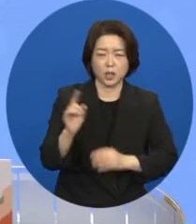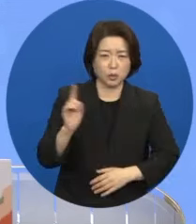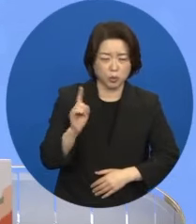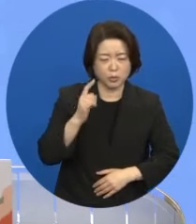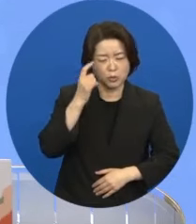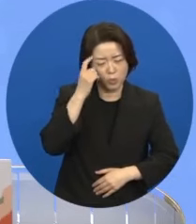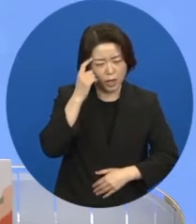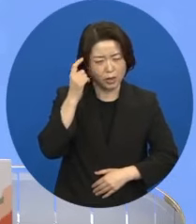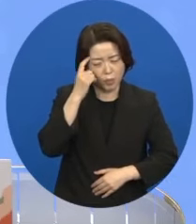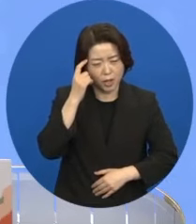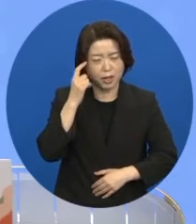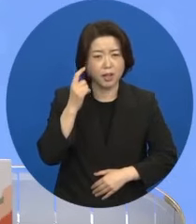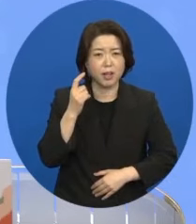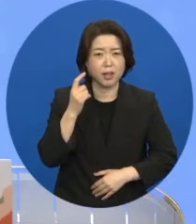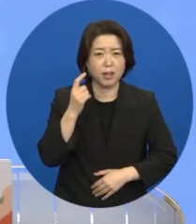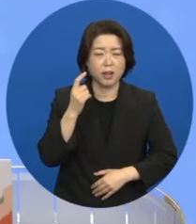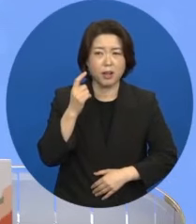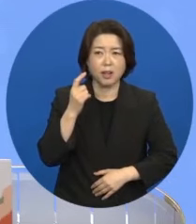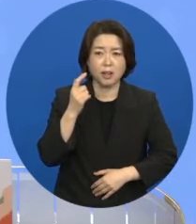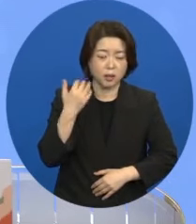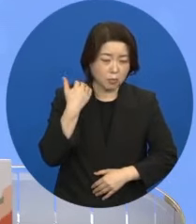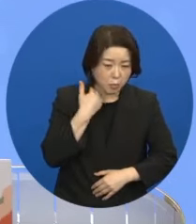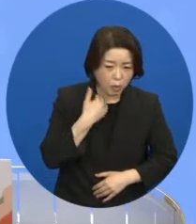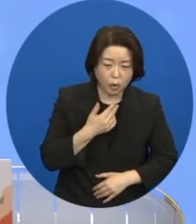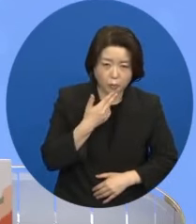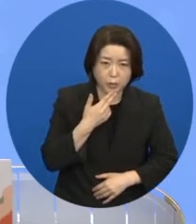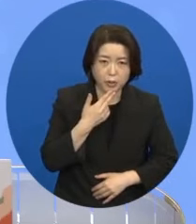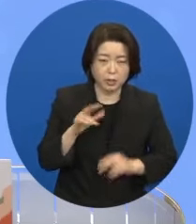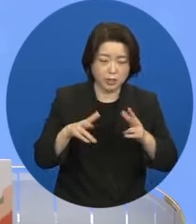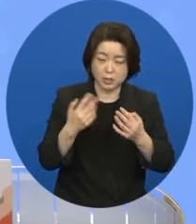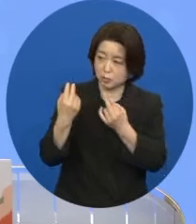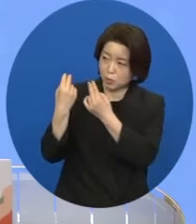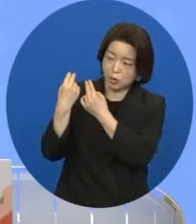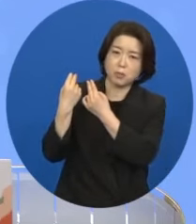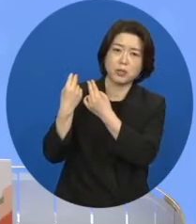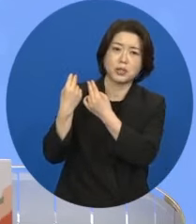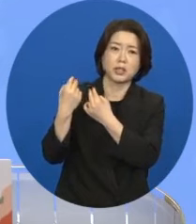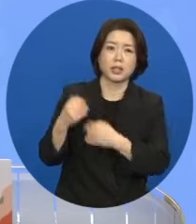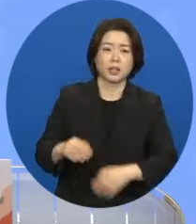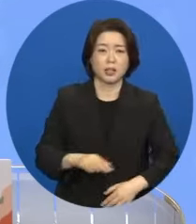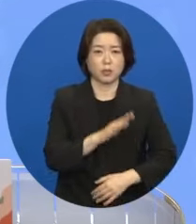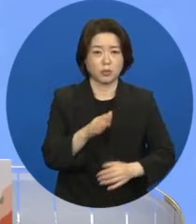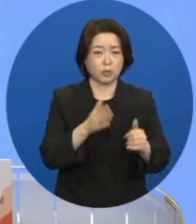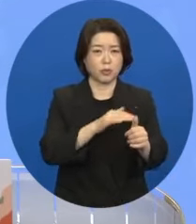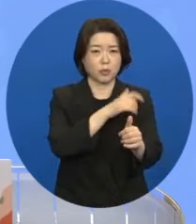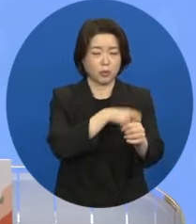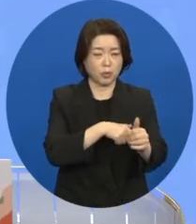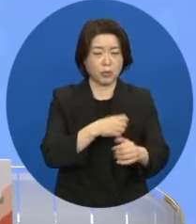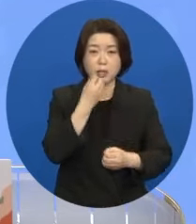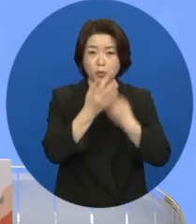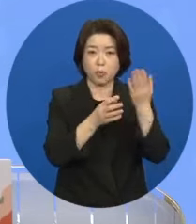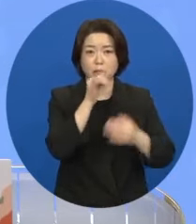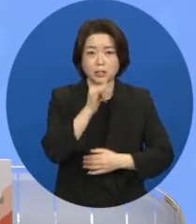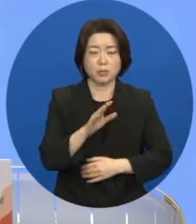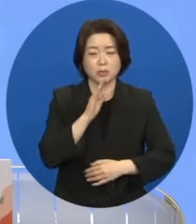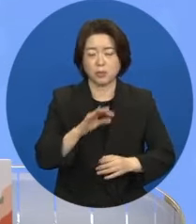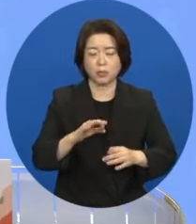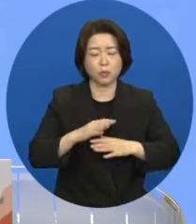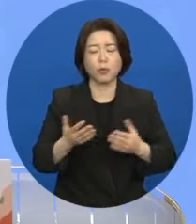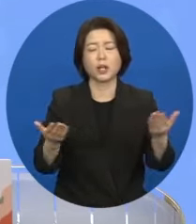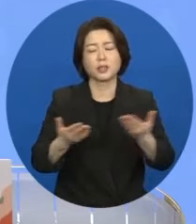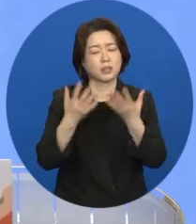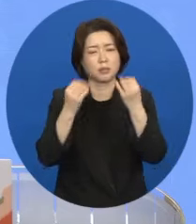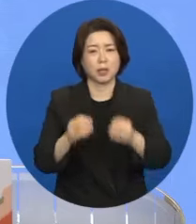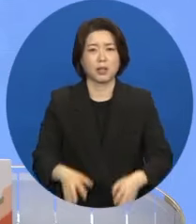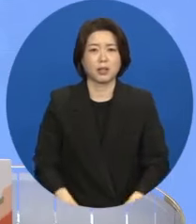왜 왜 보이지 않았는데 지금 돌아보니까 우리 권사님 고백하셨습니다 참 놀란 일들이